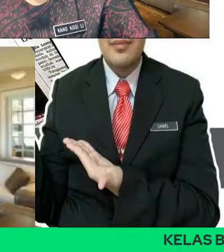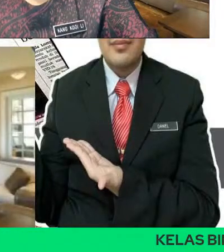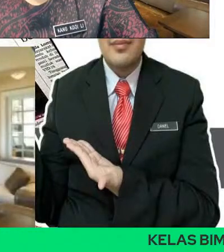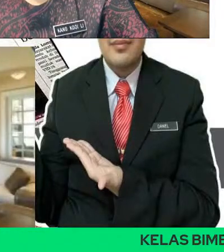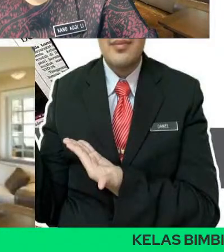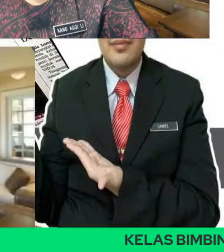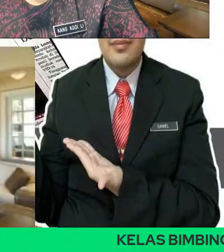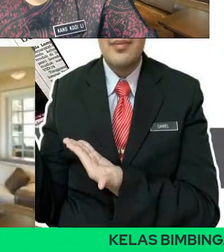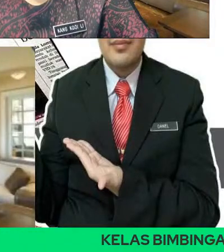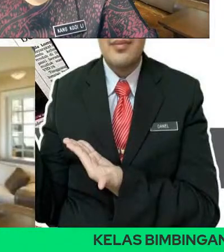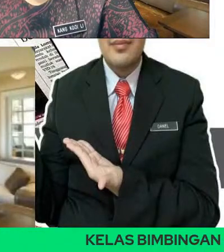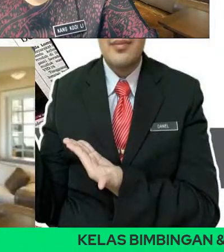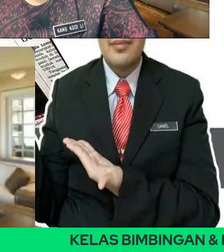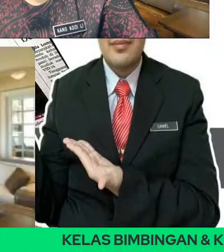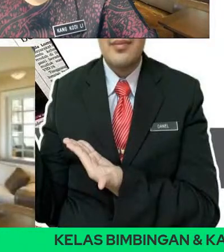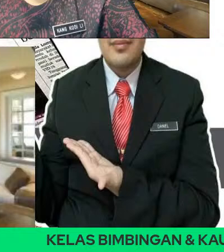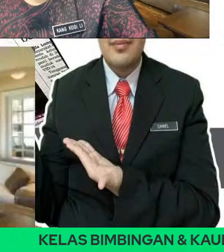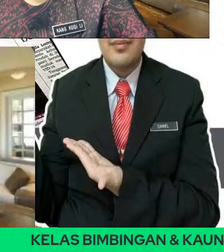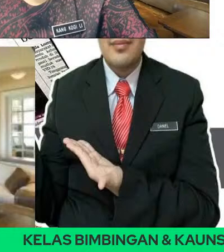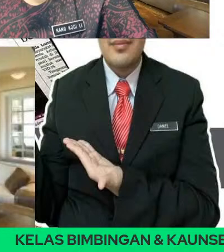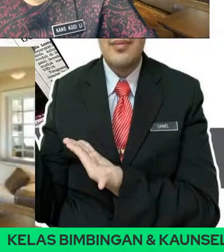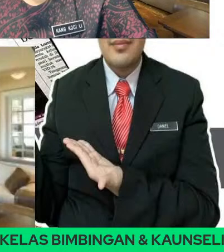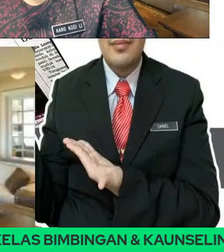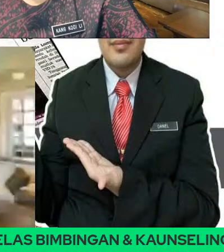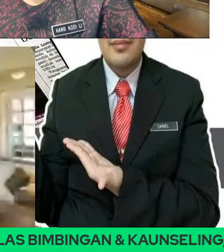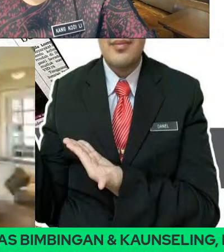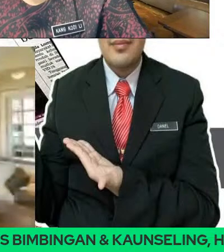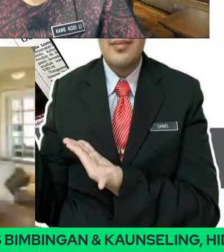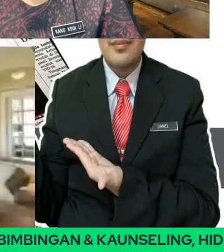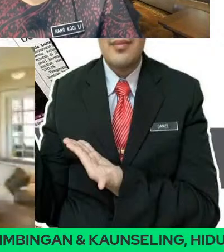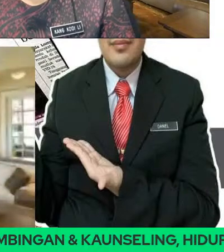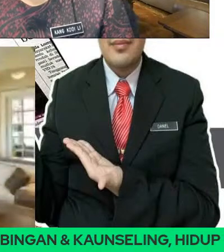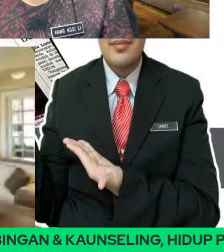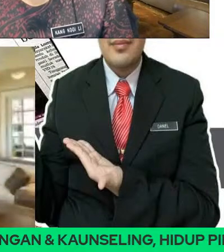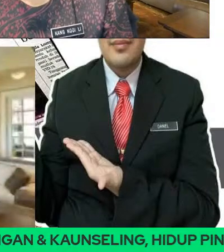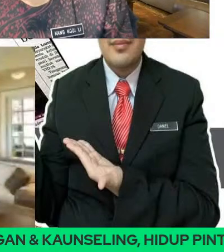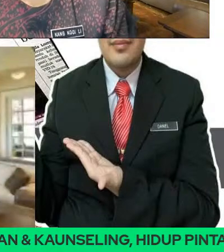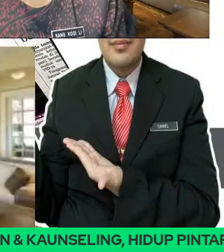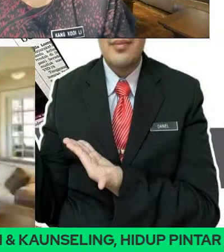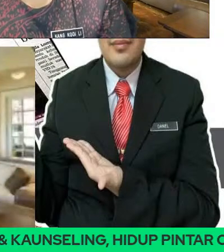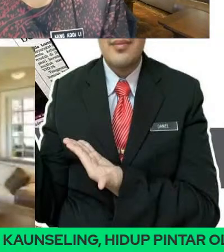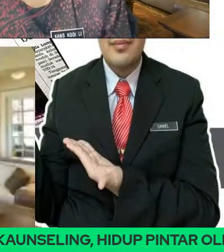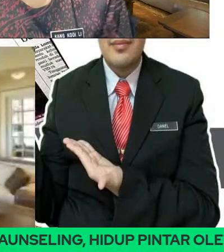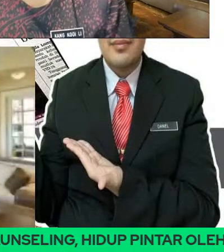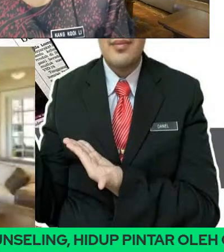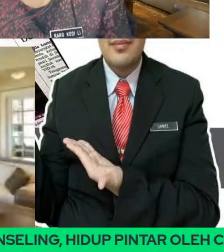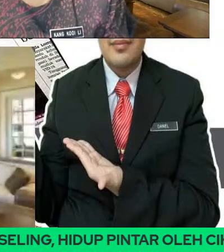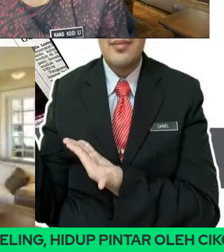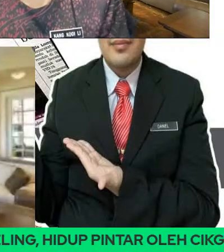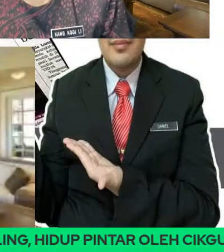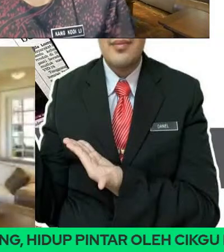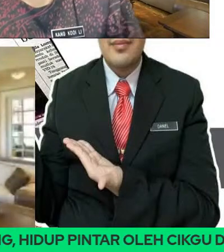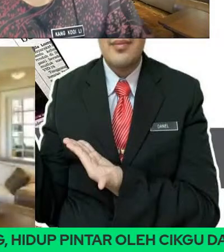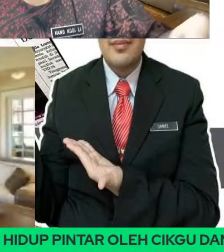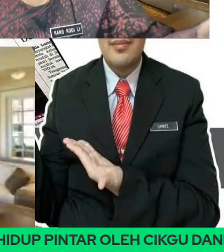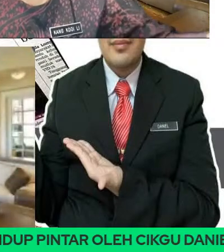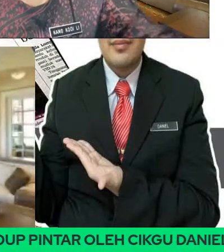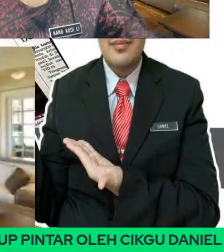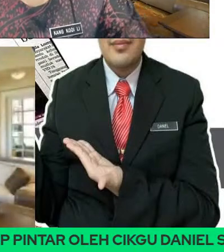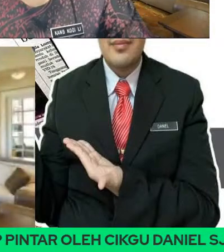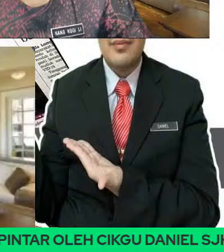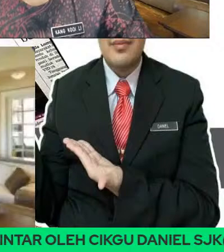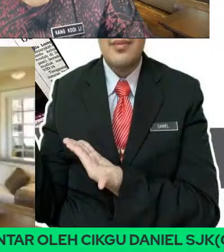Seno kedok sebagai moderate chegou deretan dari xjjx yuk Coy